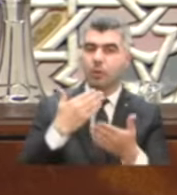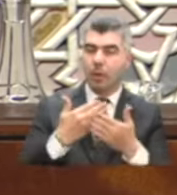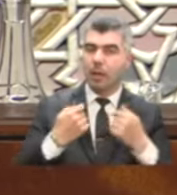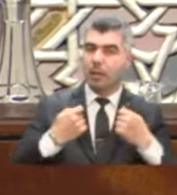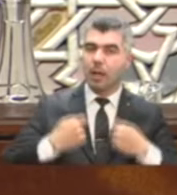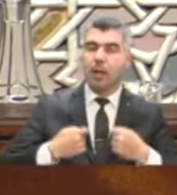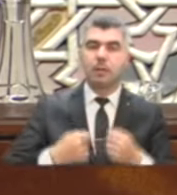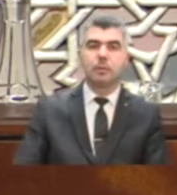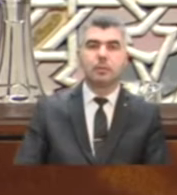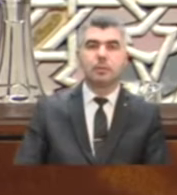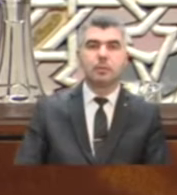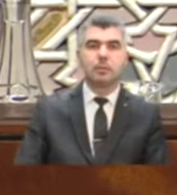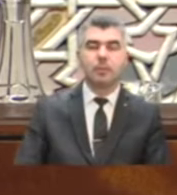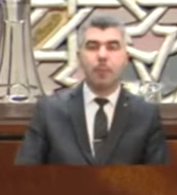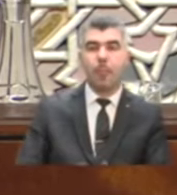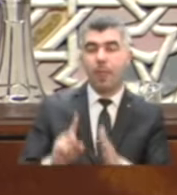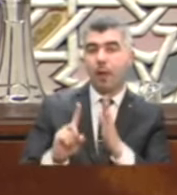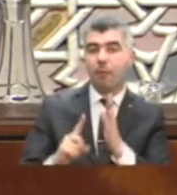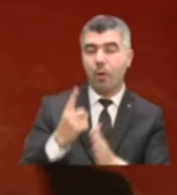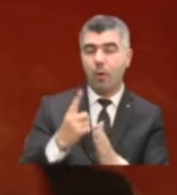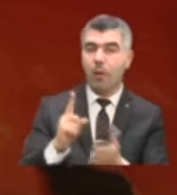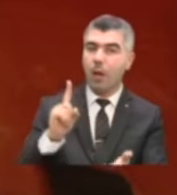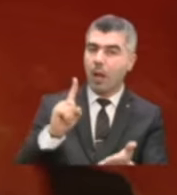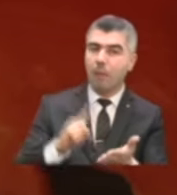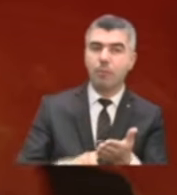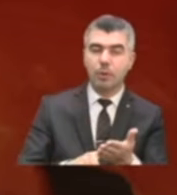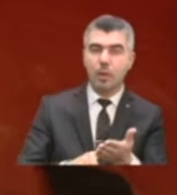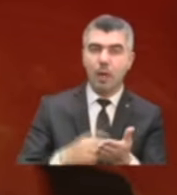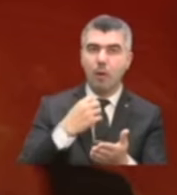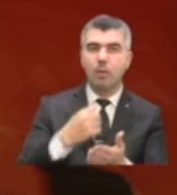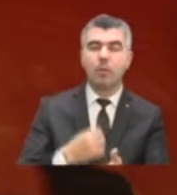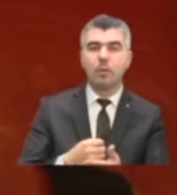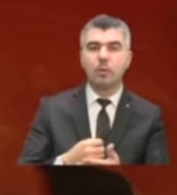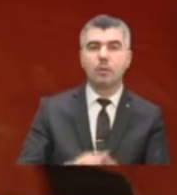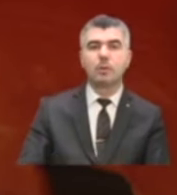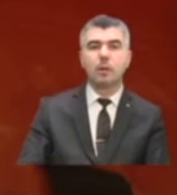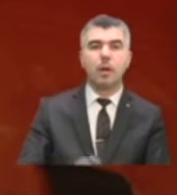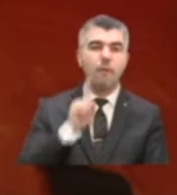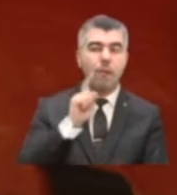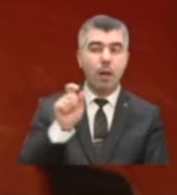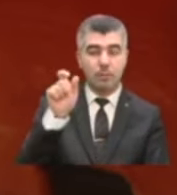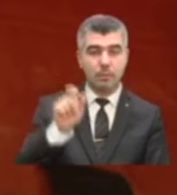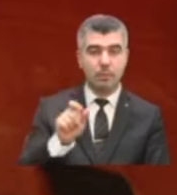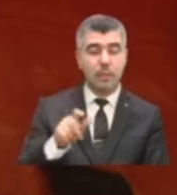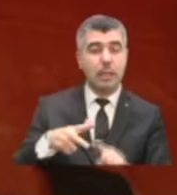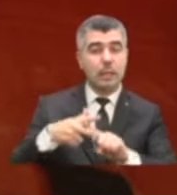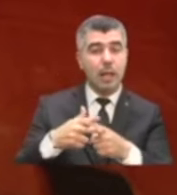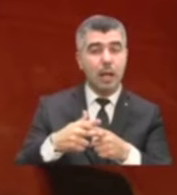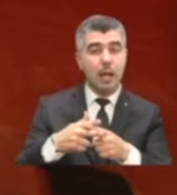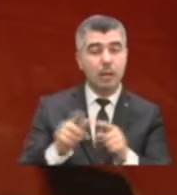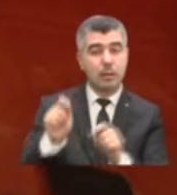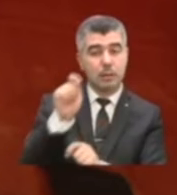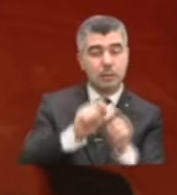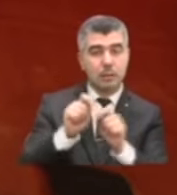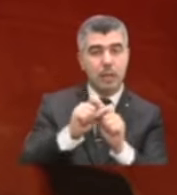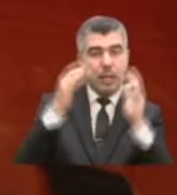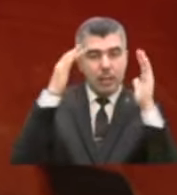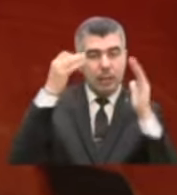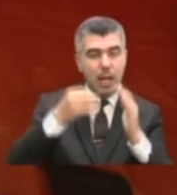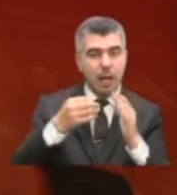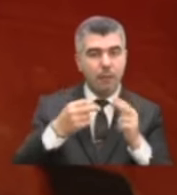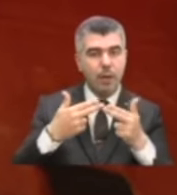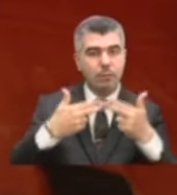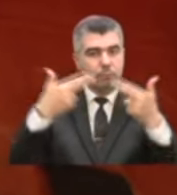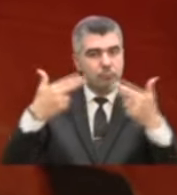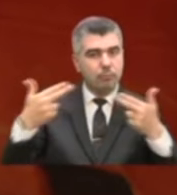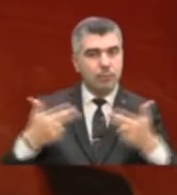سيد الرئيس. بداية لابد تذكير أنك في مذكرة سيدة النائبة أن الصناعة الثقافية والإبداعية كنعتبرها أساس استراتيجية